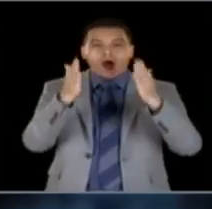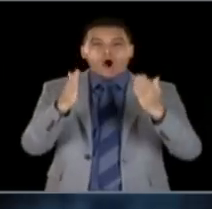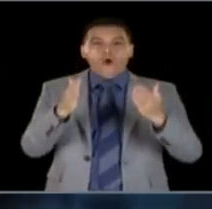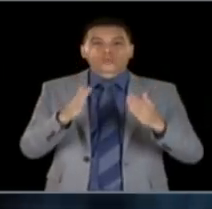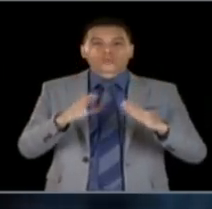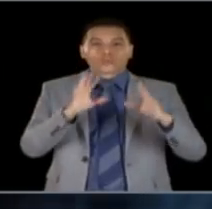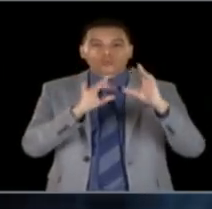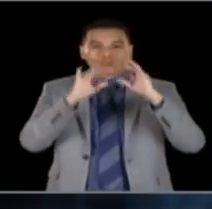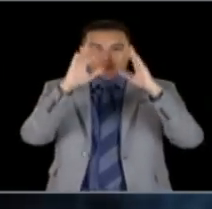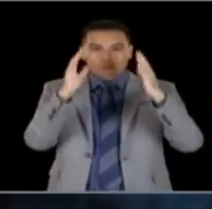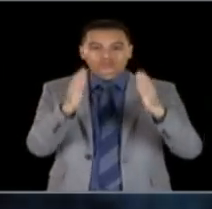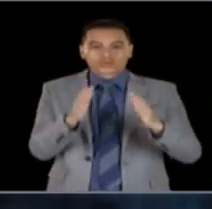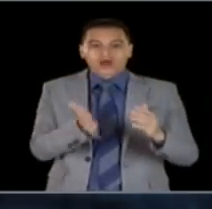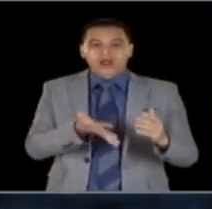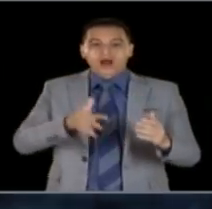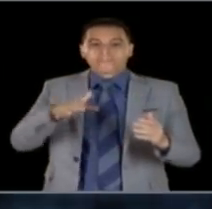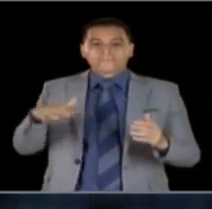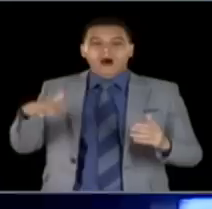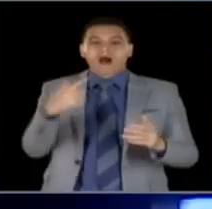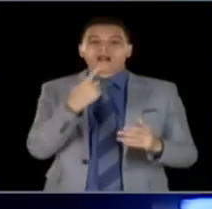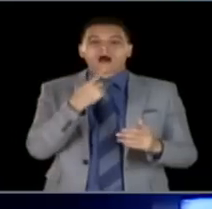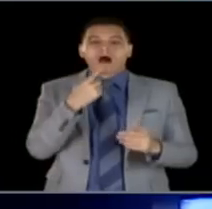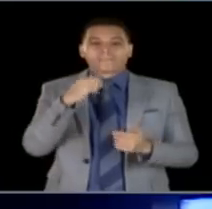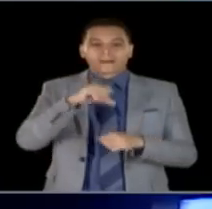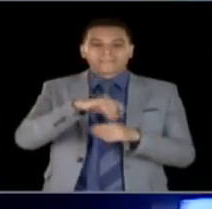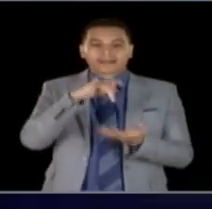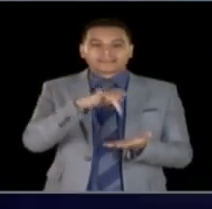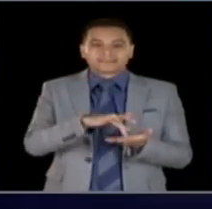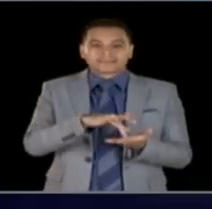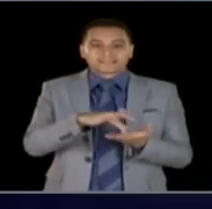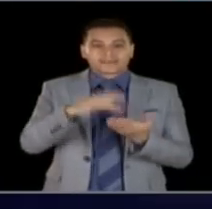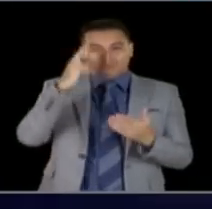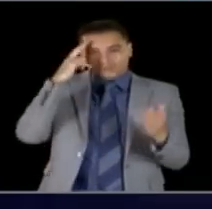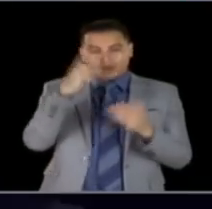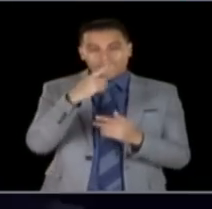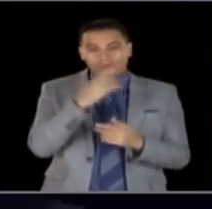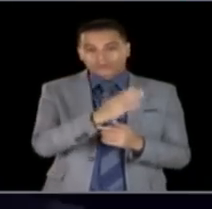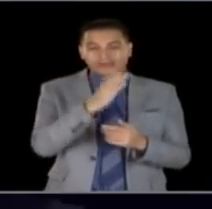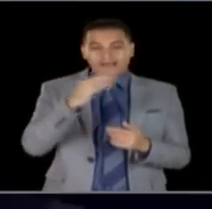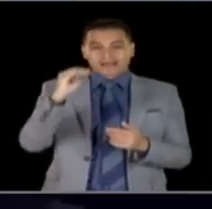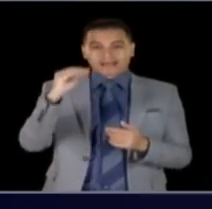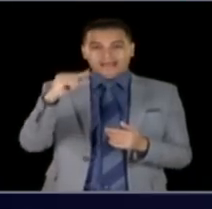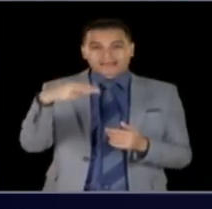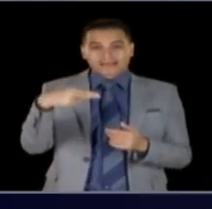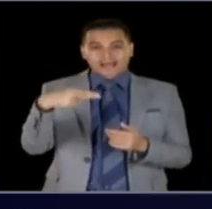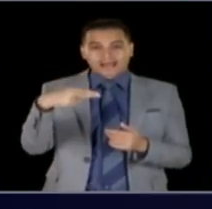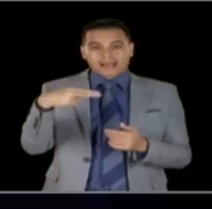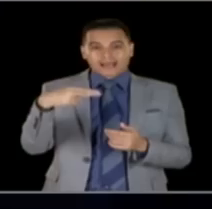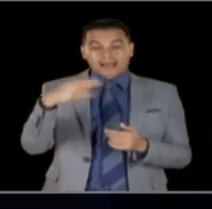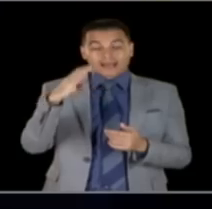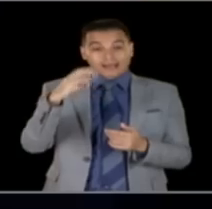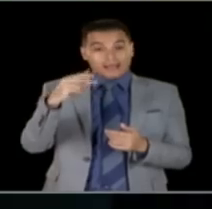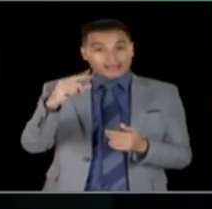البحر الأحمر؟ سيف محمد. جدة. جدة طبعا يا سيف، إجابة